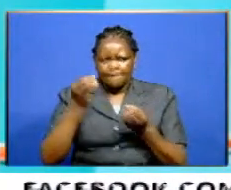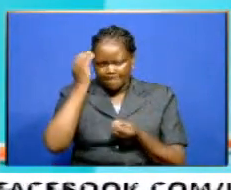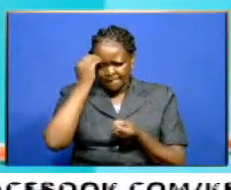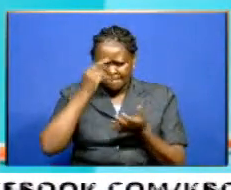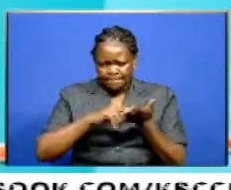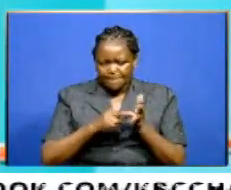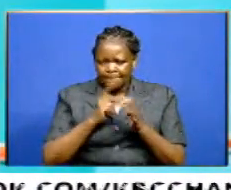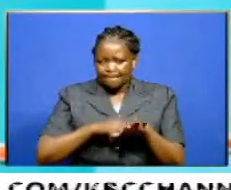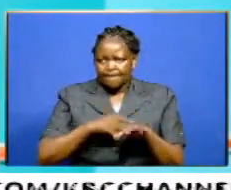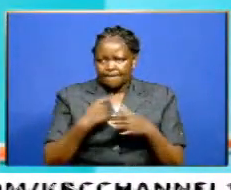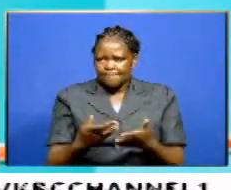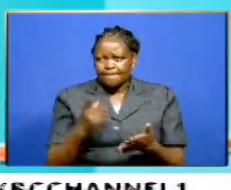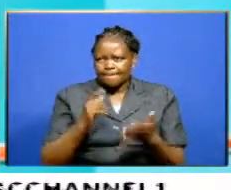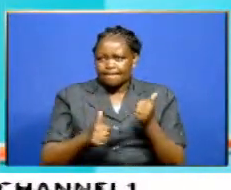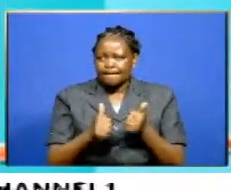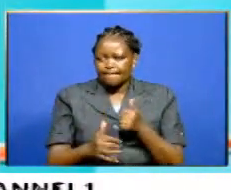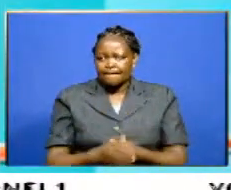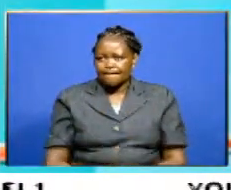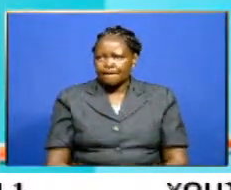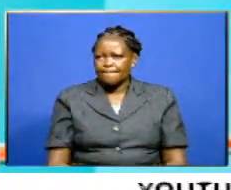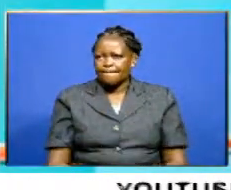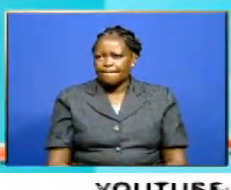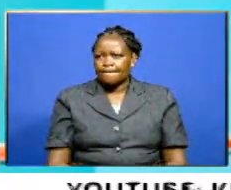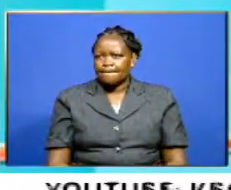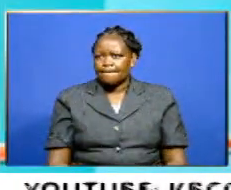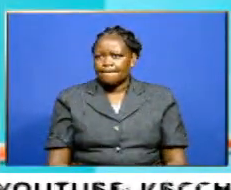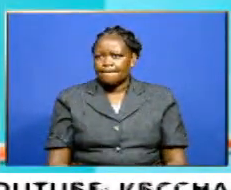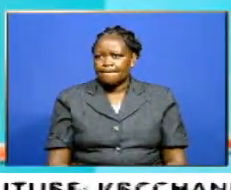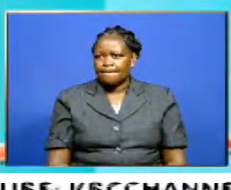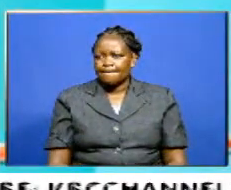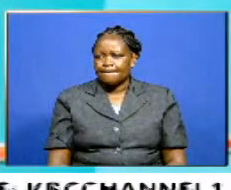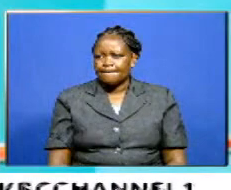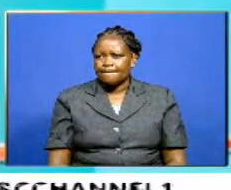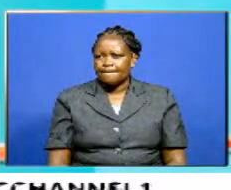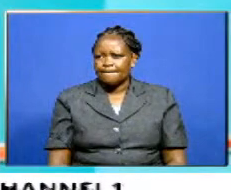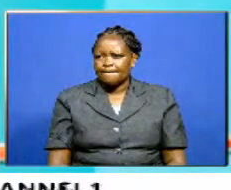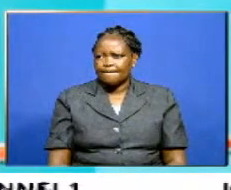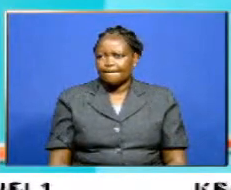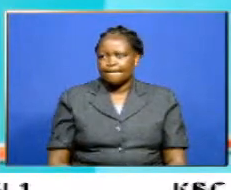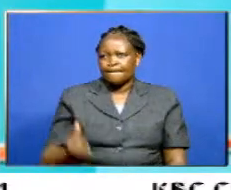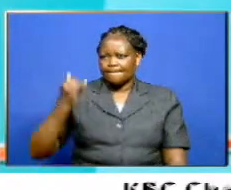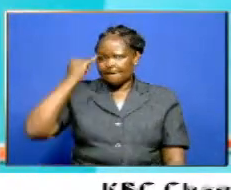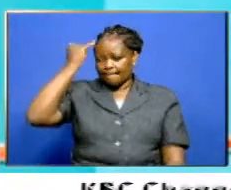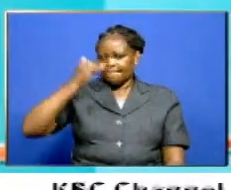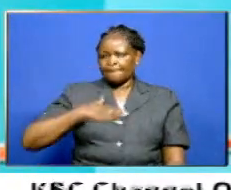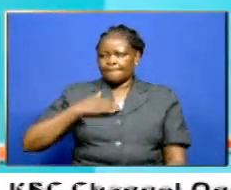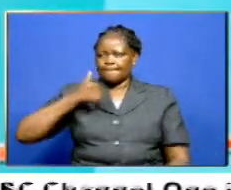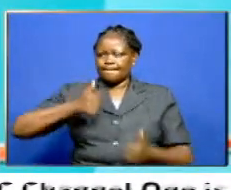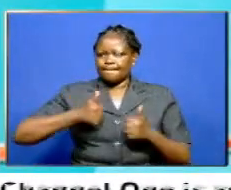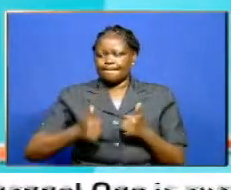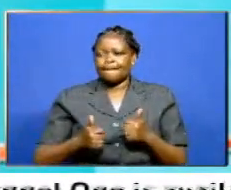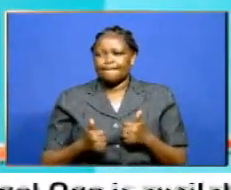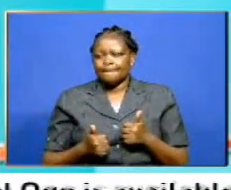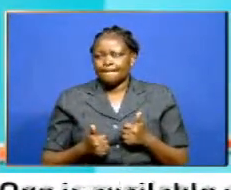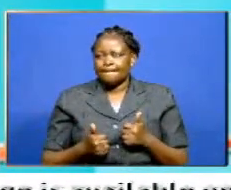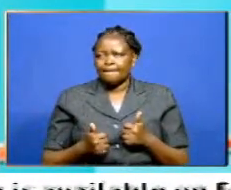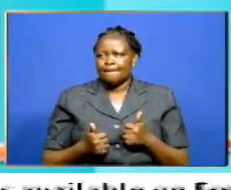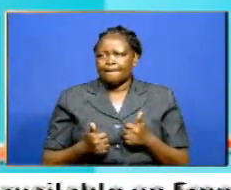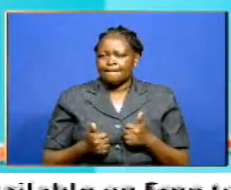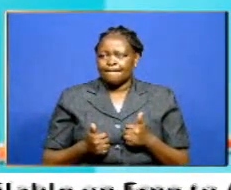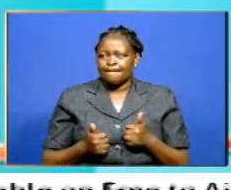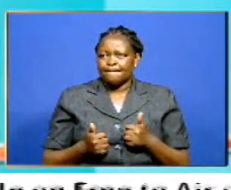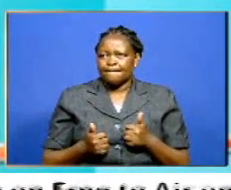huu kile kitu ambacho kinafanyika kwa tathmini yangu ninaona ni kwamba ni